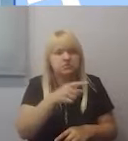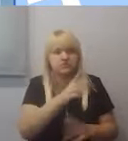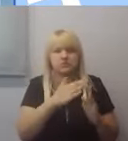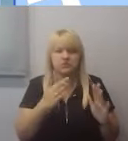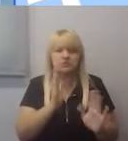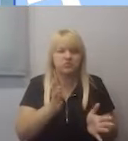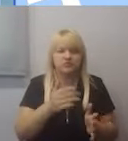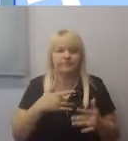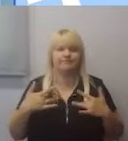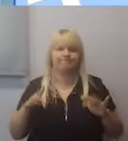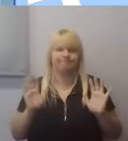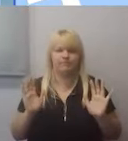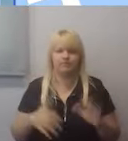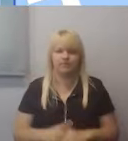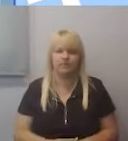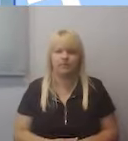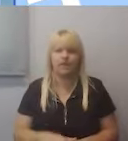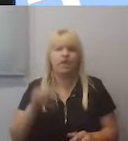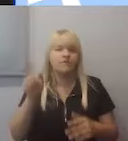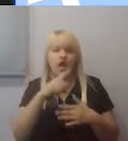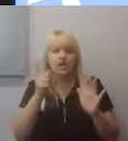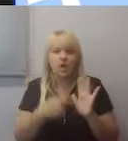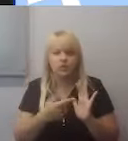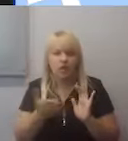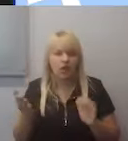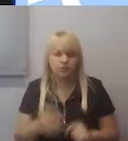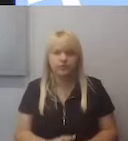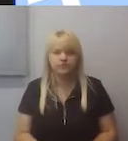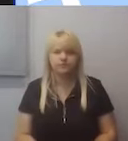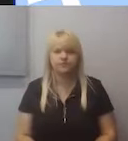j vēl jautājumi